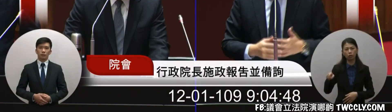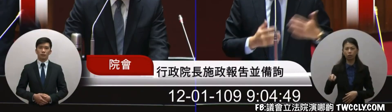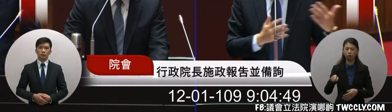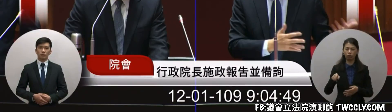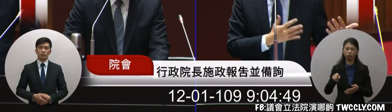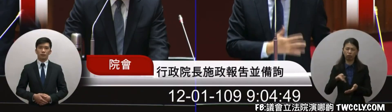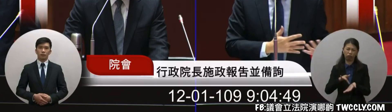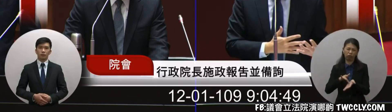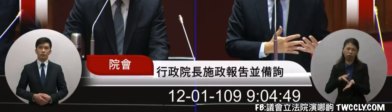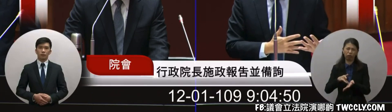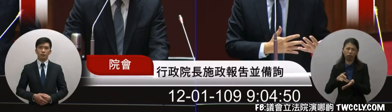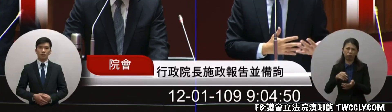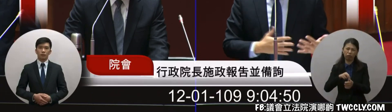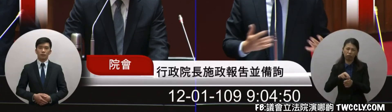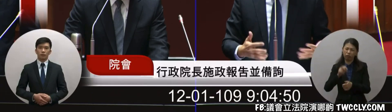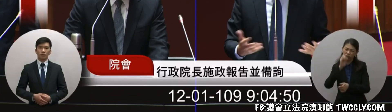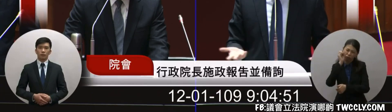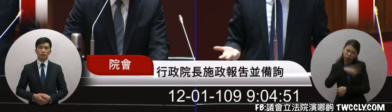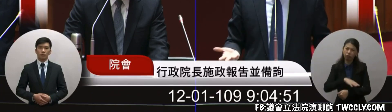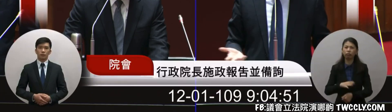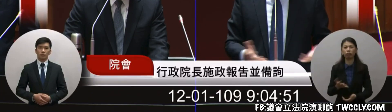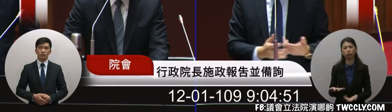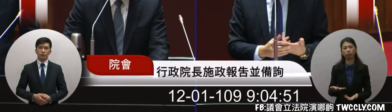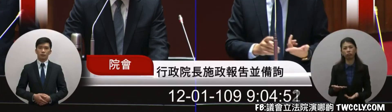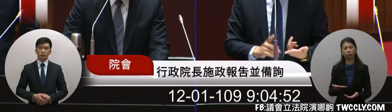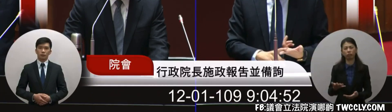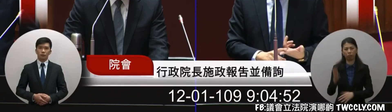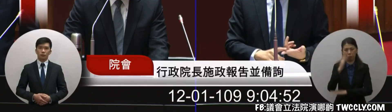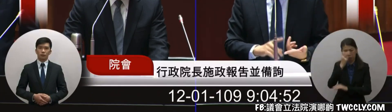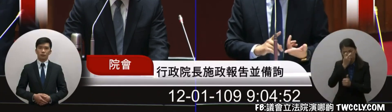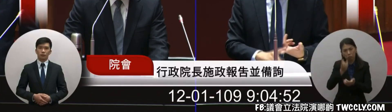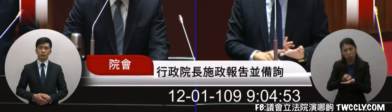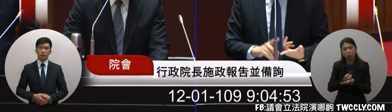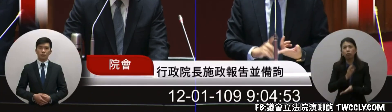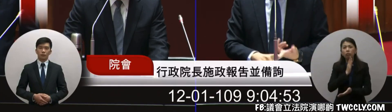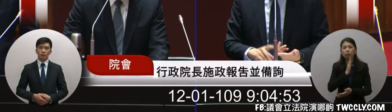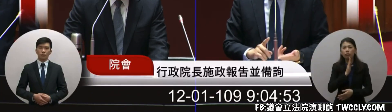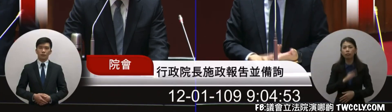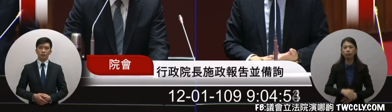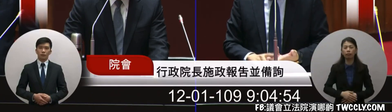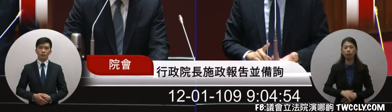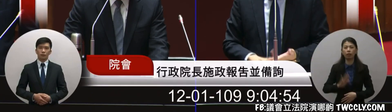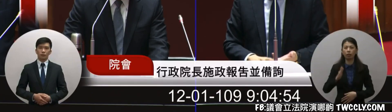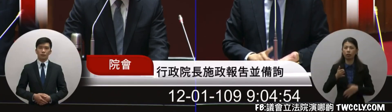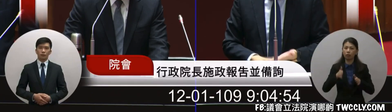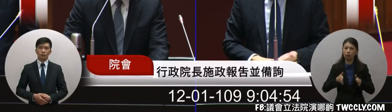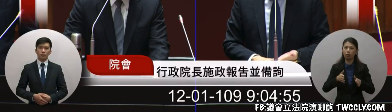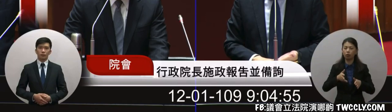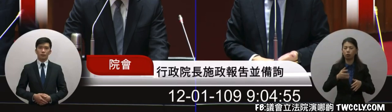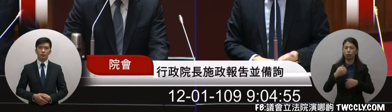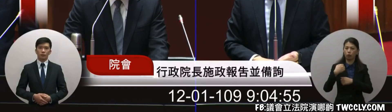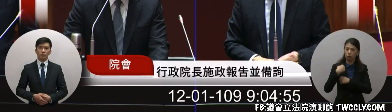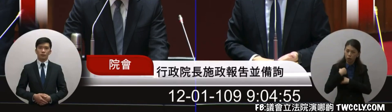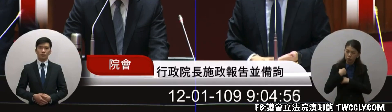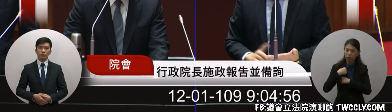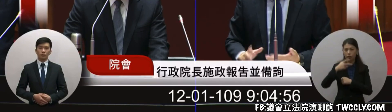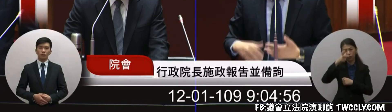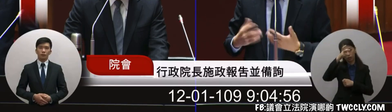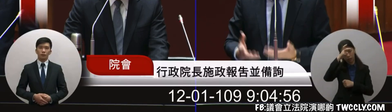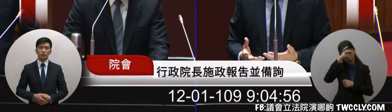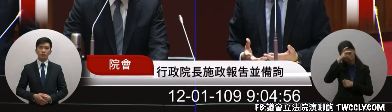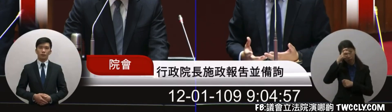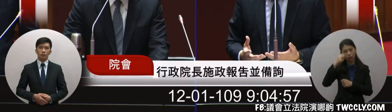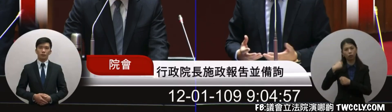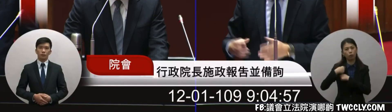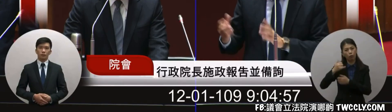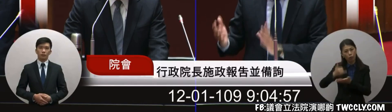东西才要做这些管控嘛。那现在等于说好，那等于说我们现在只保障了军警、农民、学生、运动员，那我们倒要